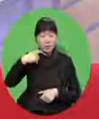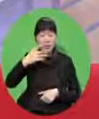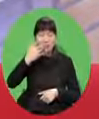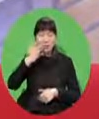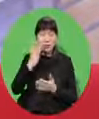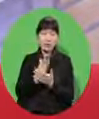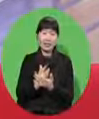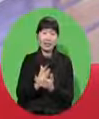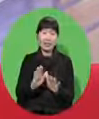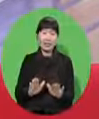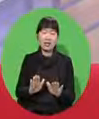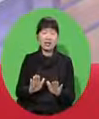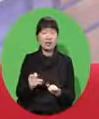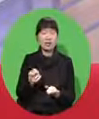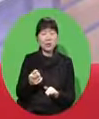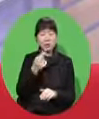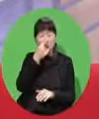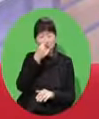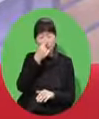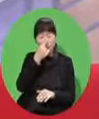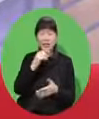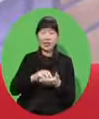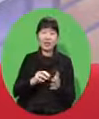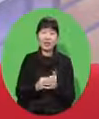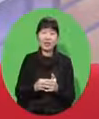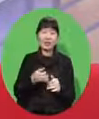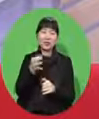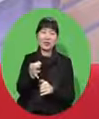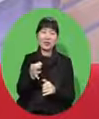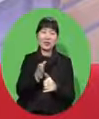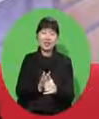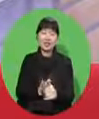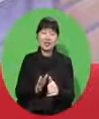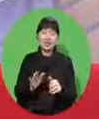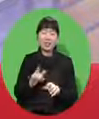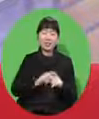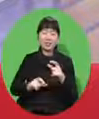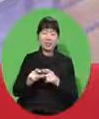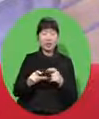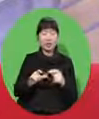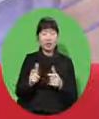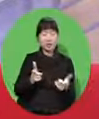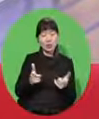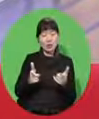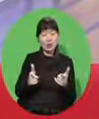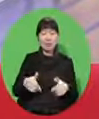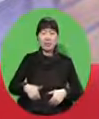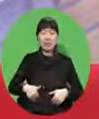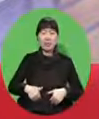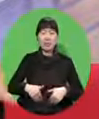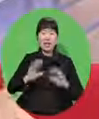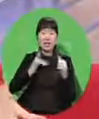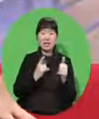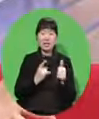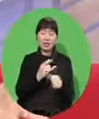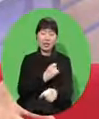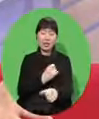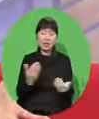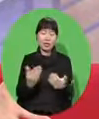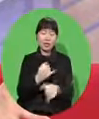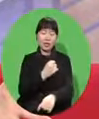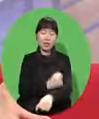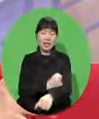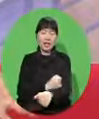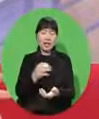그러지 네. 마시고 조금 빠듯하게 주시면 될 것 같은데 조금 더 융통성을 발휘하셔서 아이에게 좀 노동의 가치도 좀